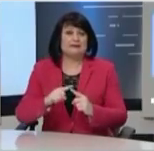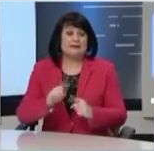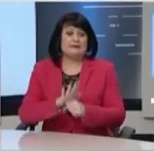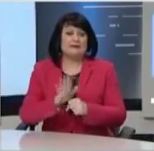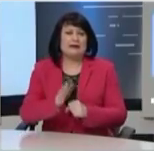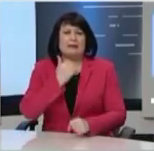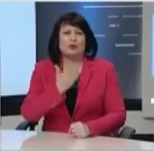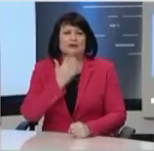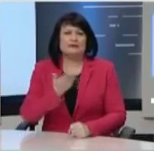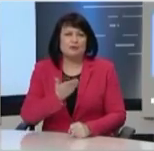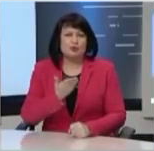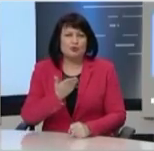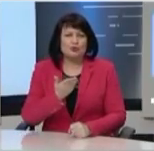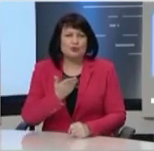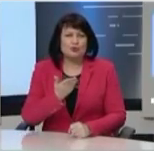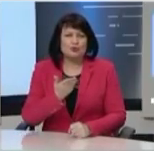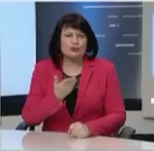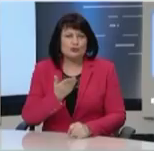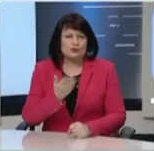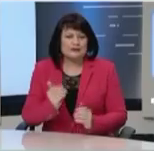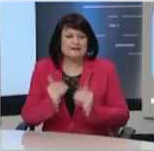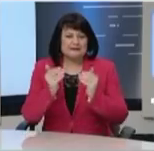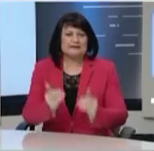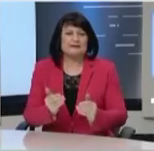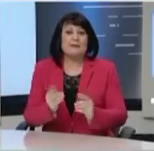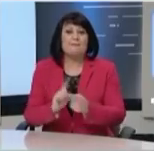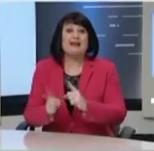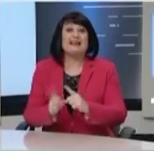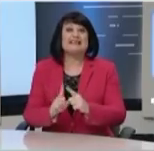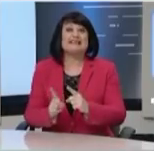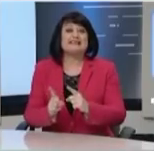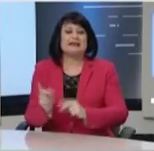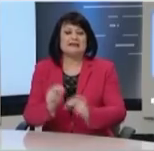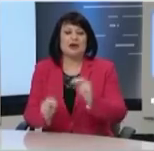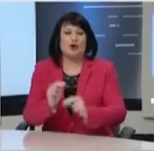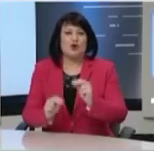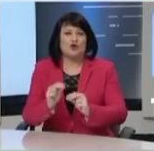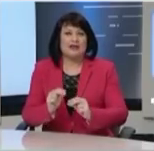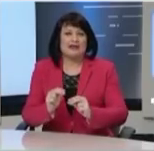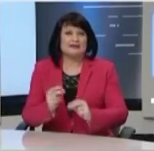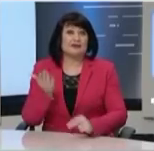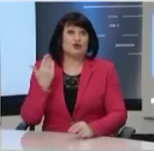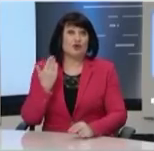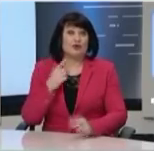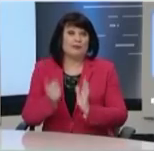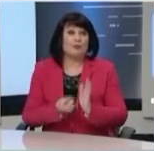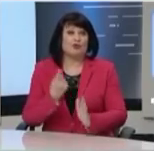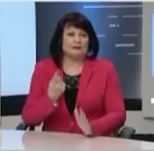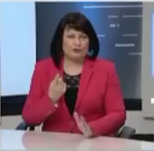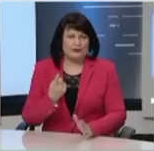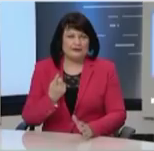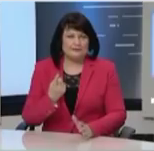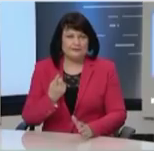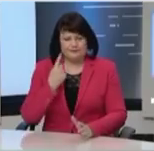ανεπάρκειας την εσωκομματική εκλογική αναμέτρηση, κύριε Μητσοτάκη. Και εκλεγόταν από τον πρώτο γύρο τότε, γιατί